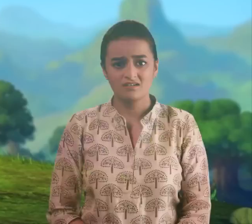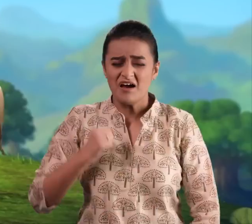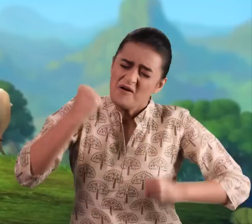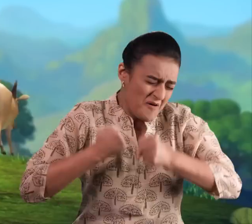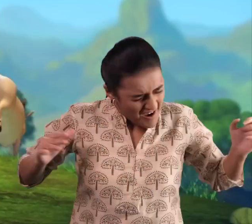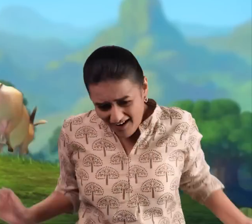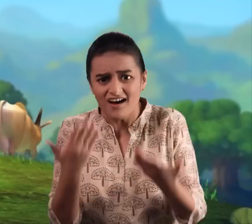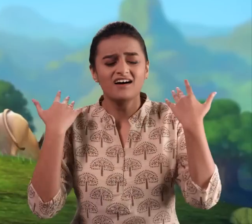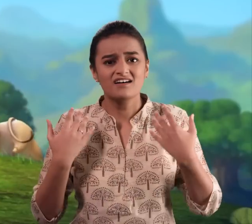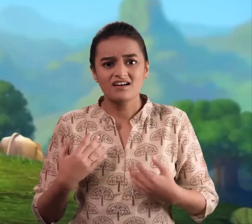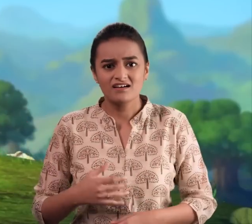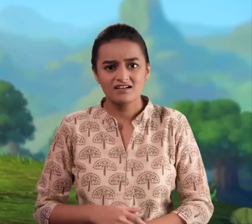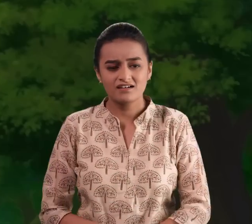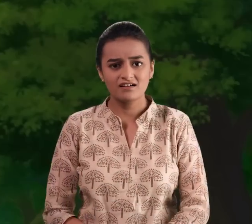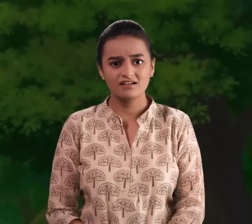भागो।